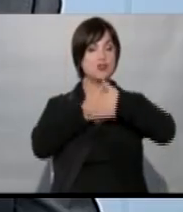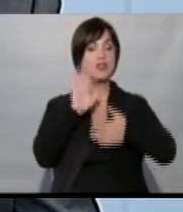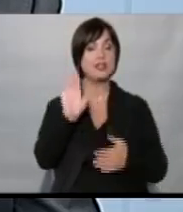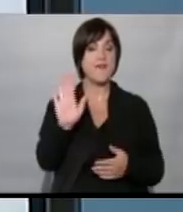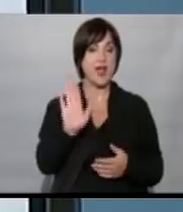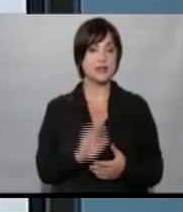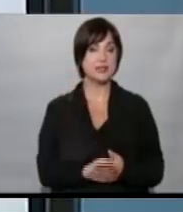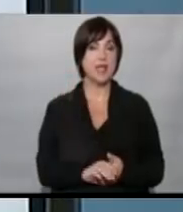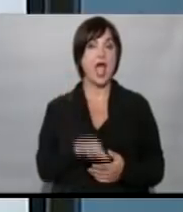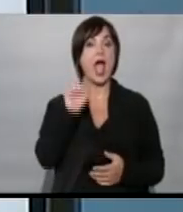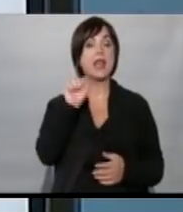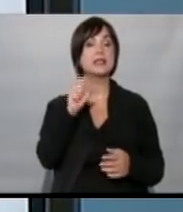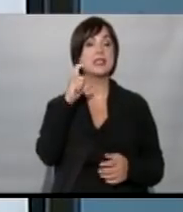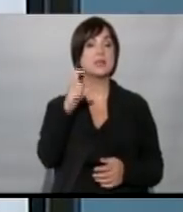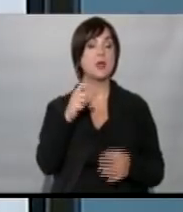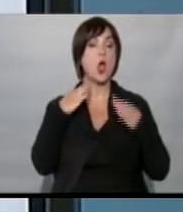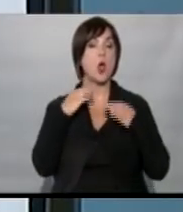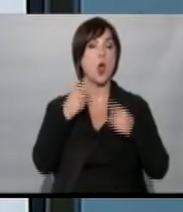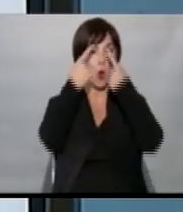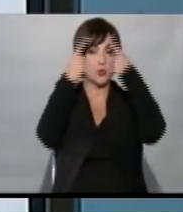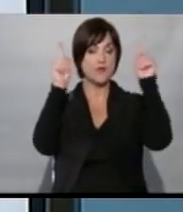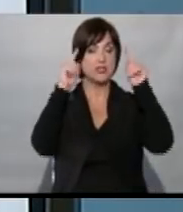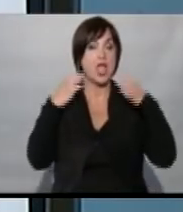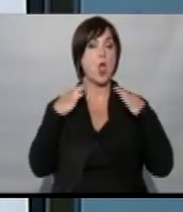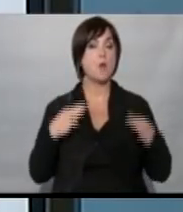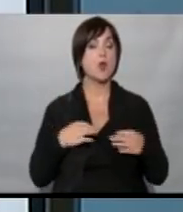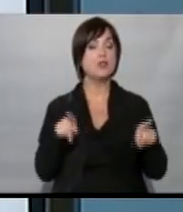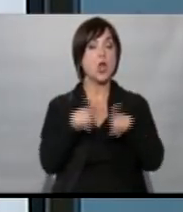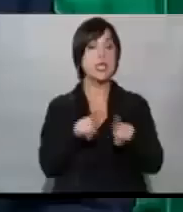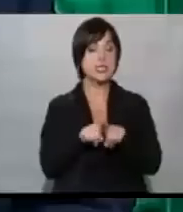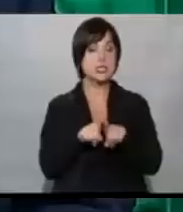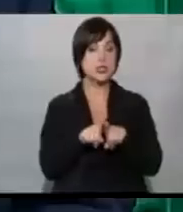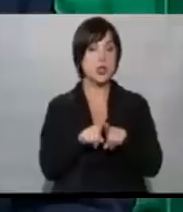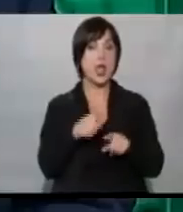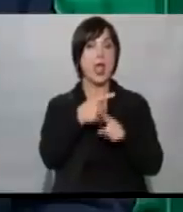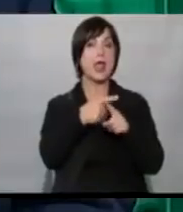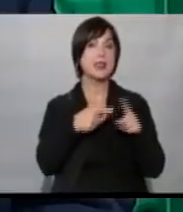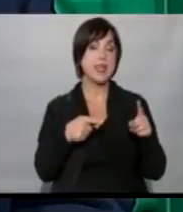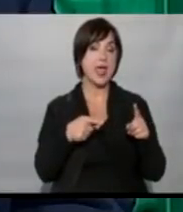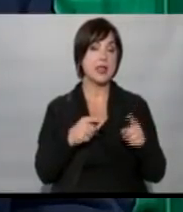вас. Александар Спасов, универзитетски професор, исто така дел од